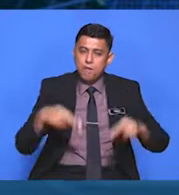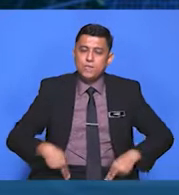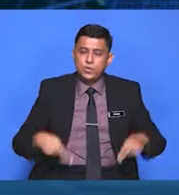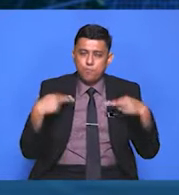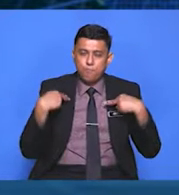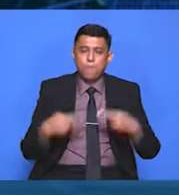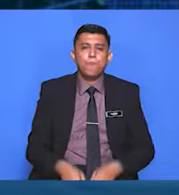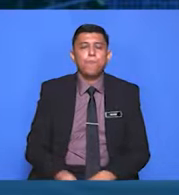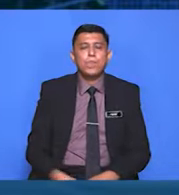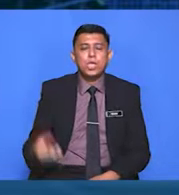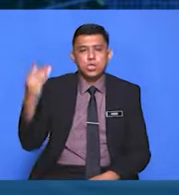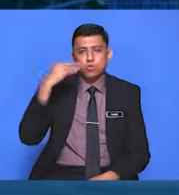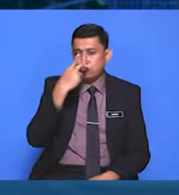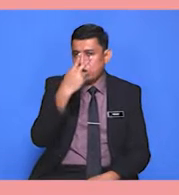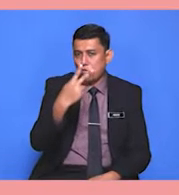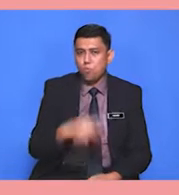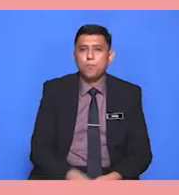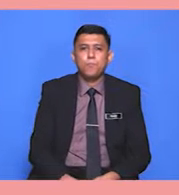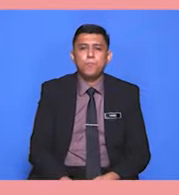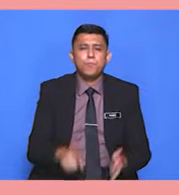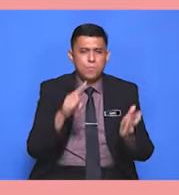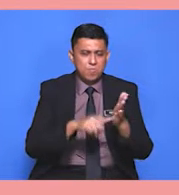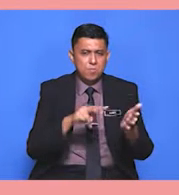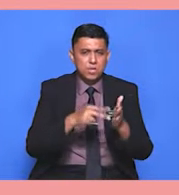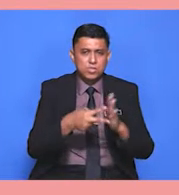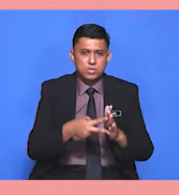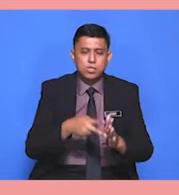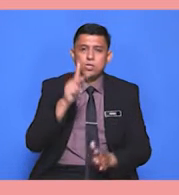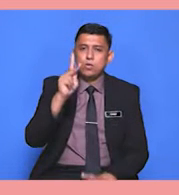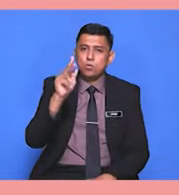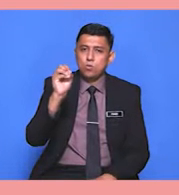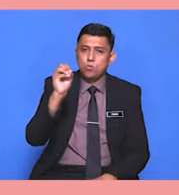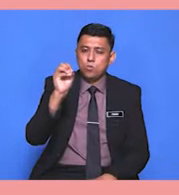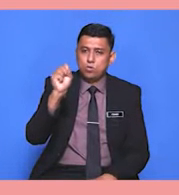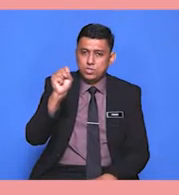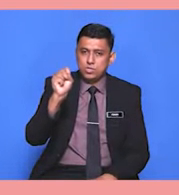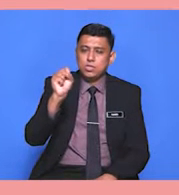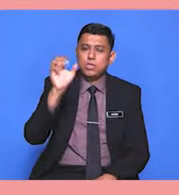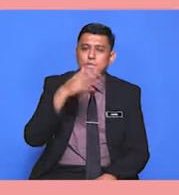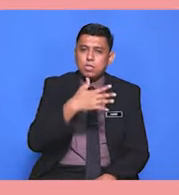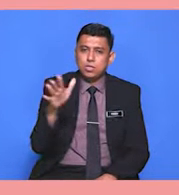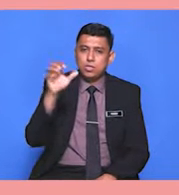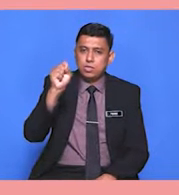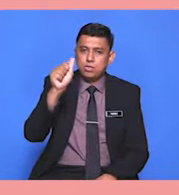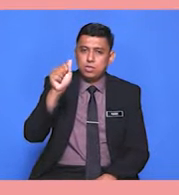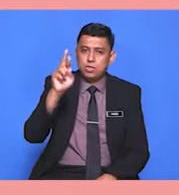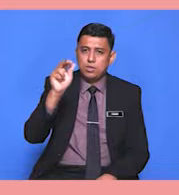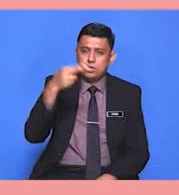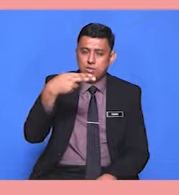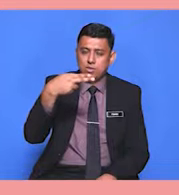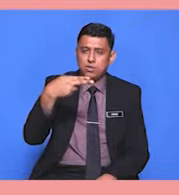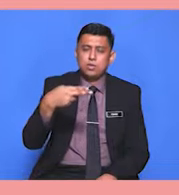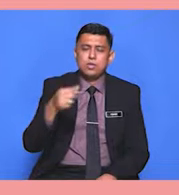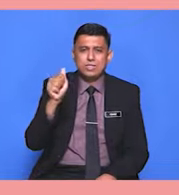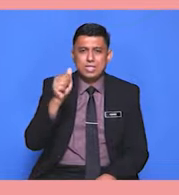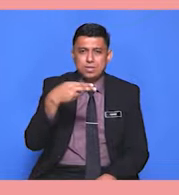Pertama, jom kita lihat apa maksud kos sara hidup dan hubungannya dengan taraf